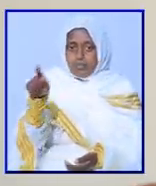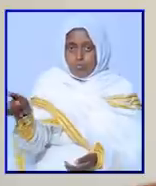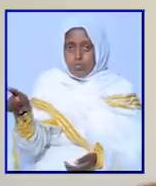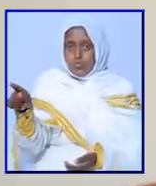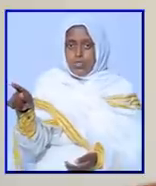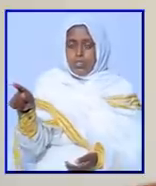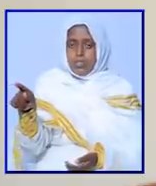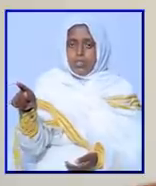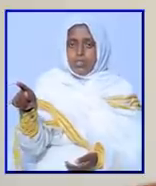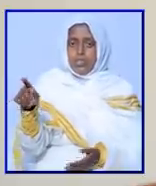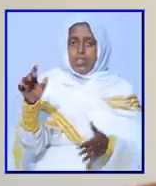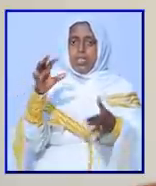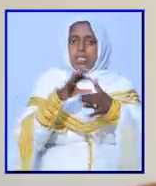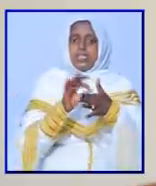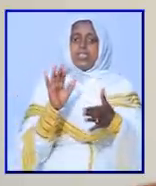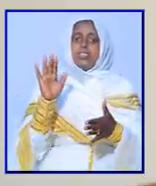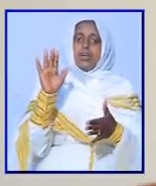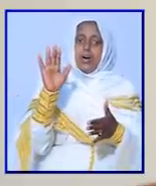አንተም ወኬ